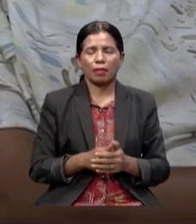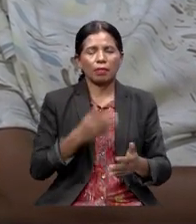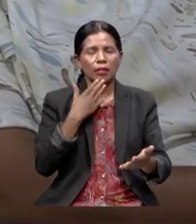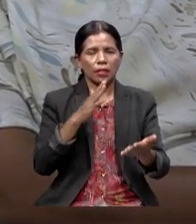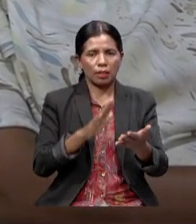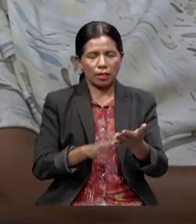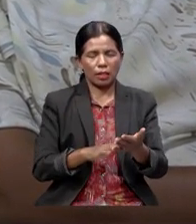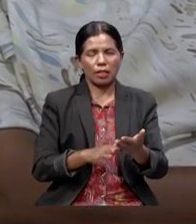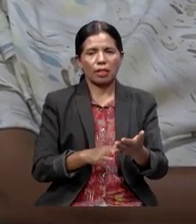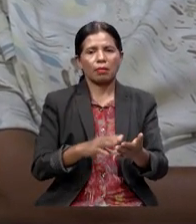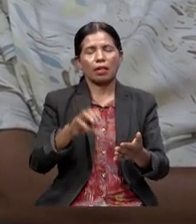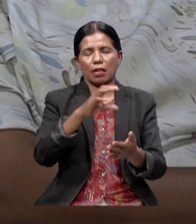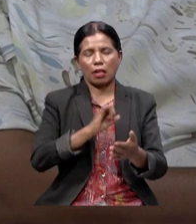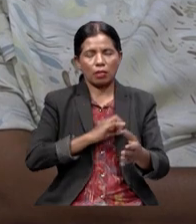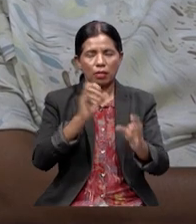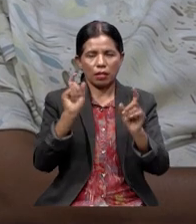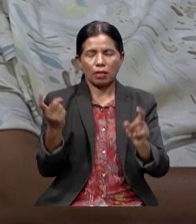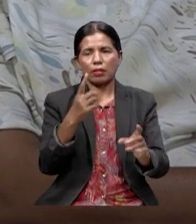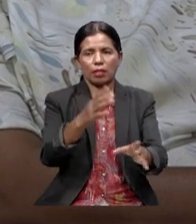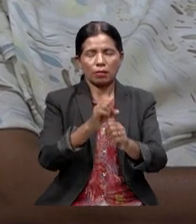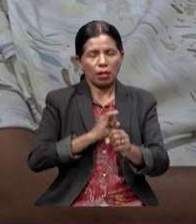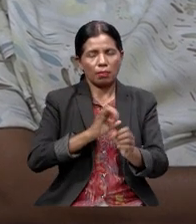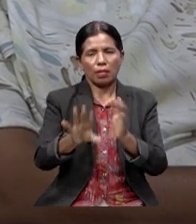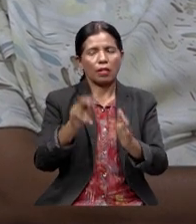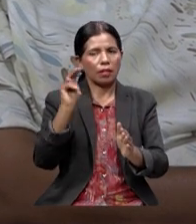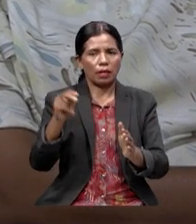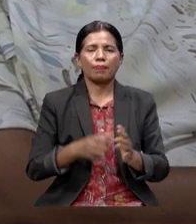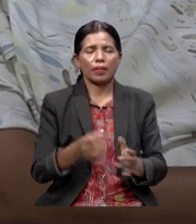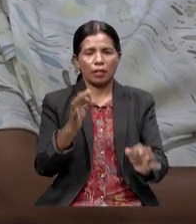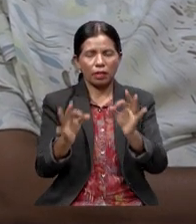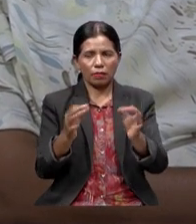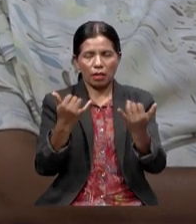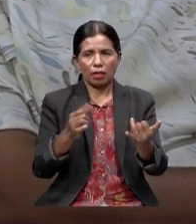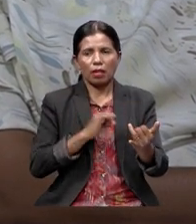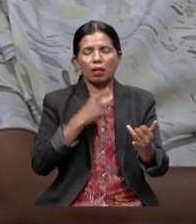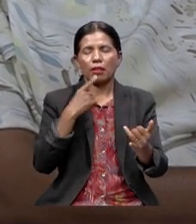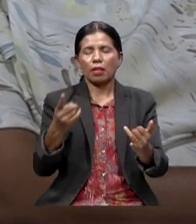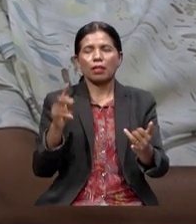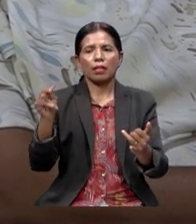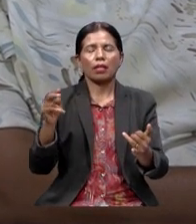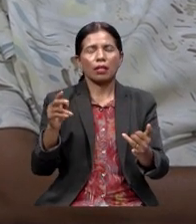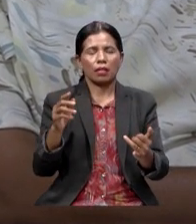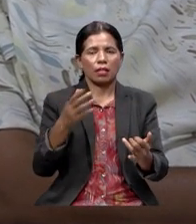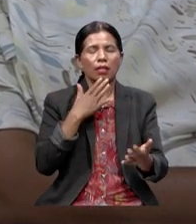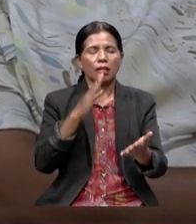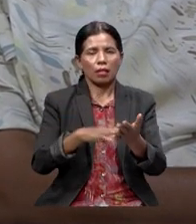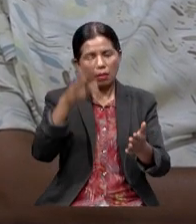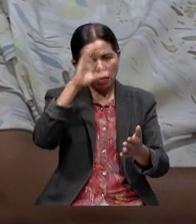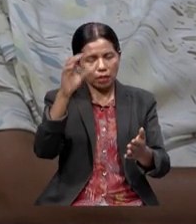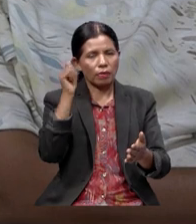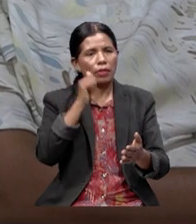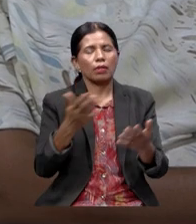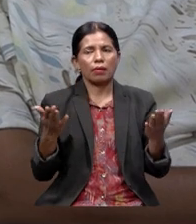dia, hau saya bersih, tapi hau maha hilinya. Saya agora maka saya udah nilai dia, tak buka tanpa fitur ni. Entah,